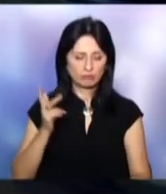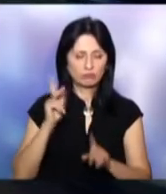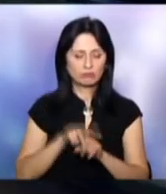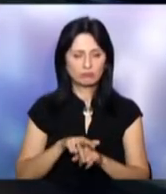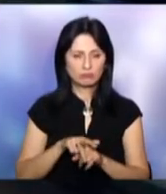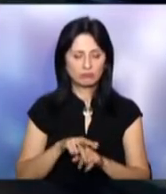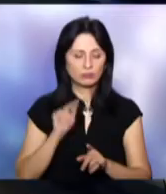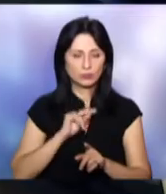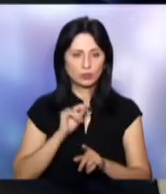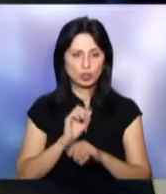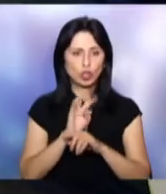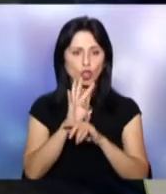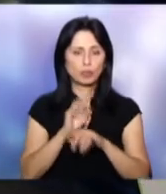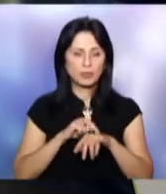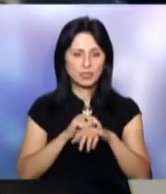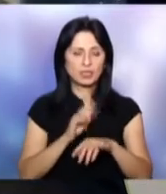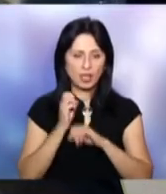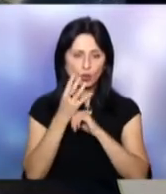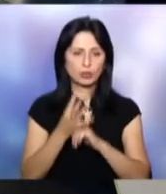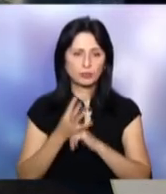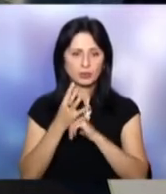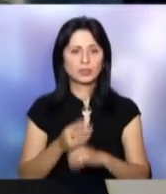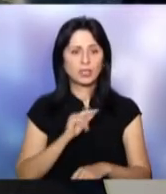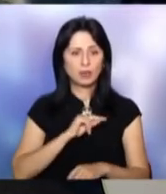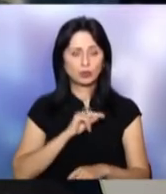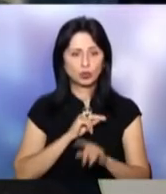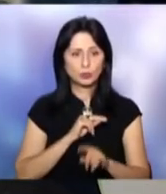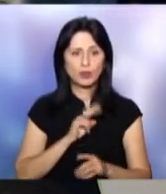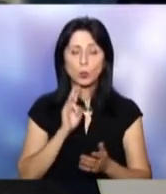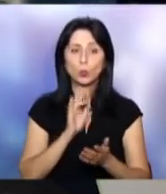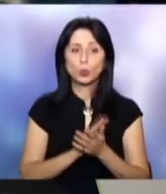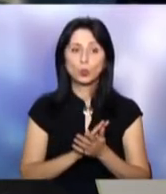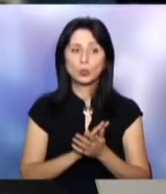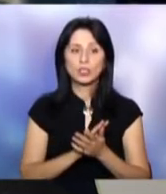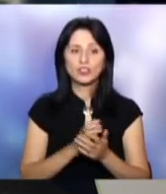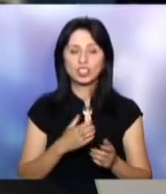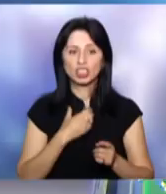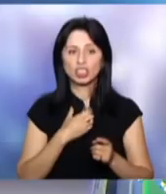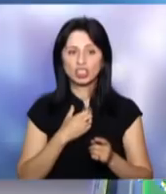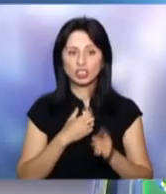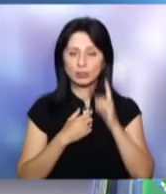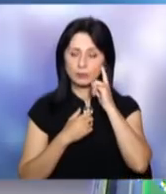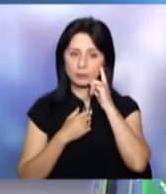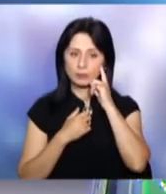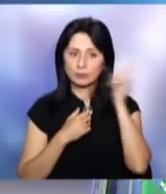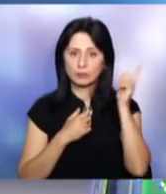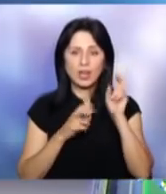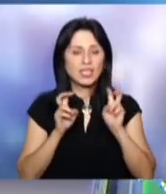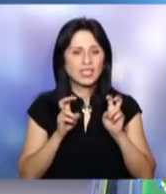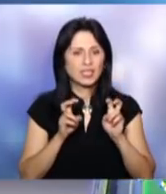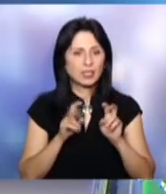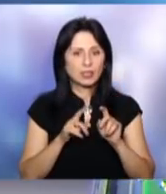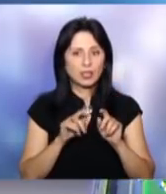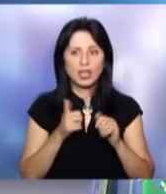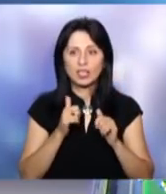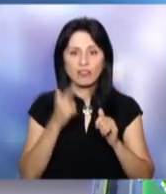დატვირთული გრაფიკი მაქვს, 14 საათიანი თითქმის და მუდმივად ეს შიში, არ ვიცი ამას რა ქვია და საერთოდ